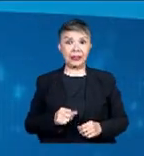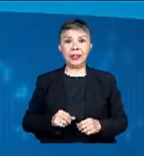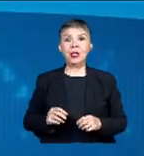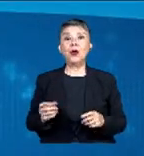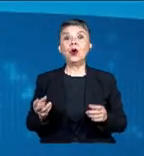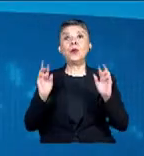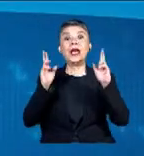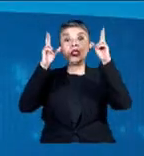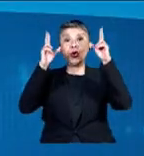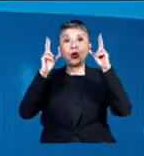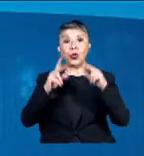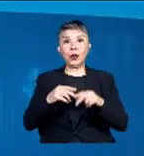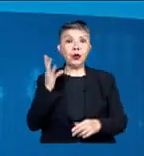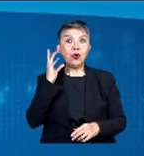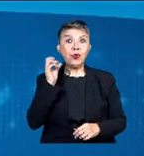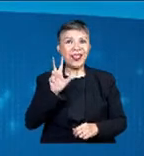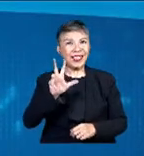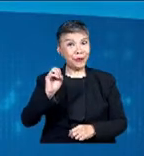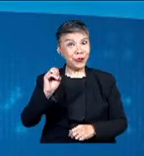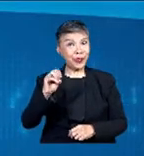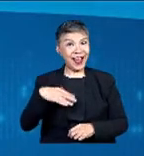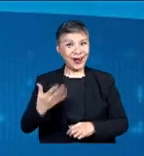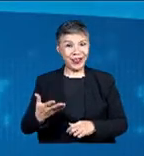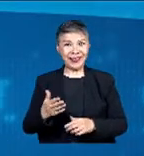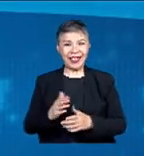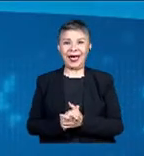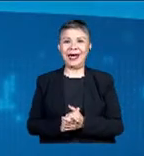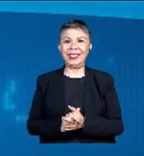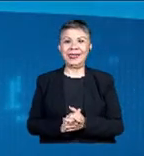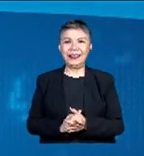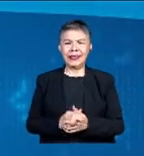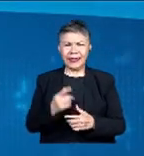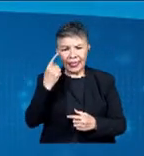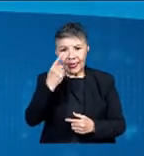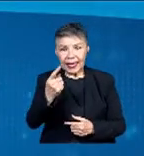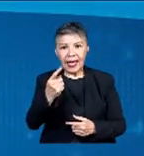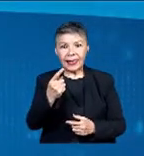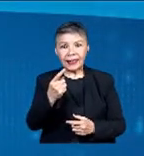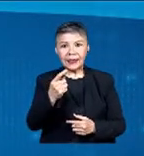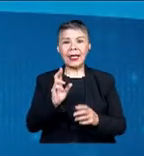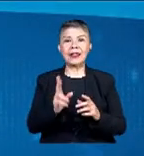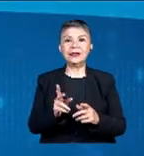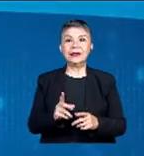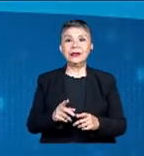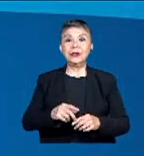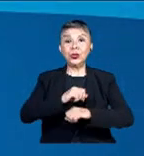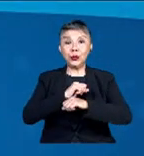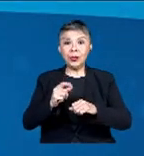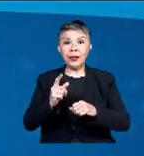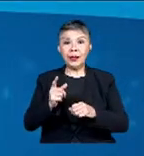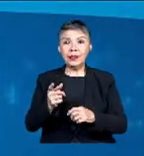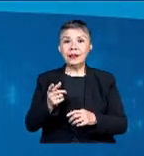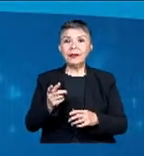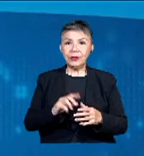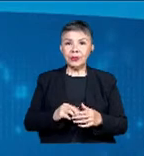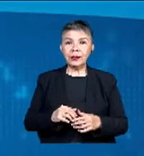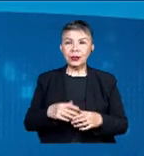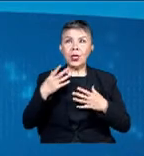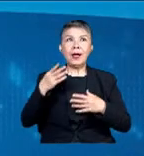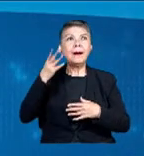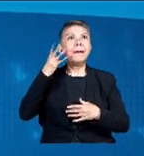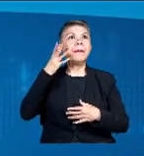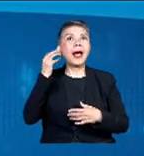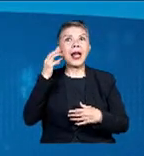Tokyo, itu kan usia 30-an. Kita bercerita banyak bahwa memang beliau peraih emas ini adalah dia